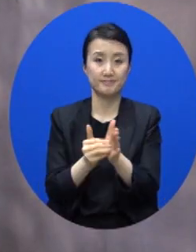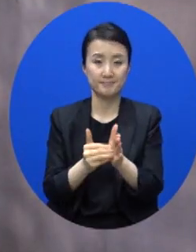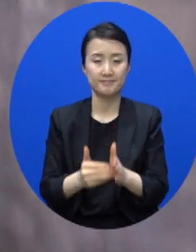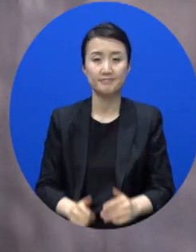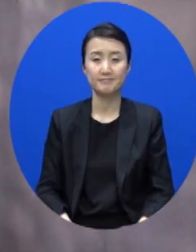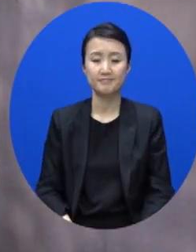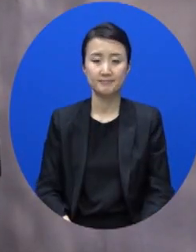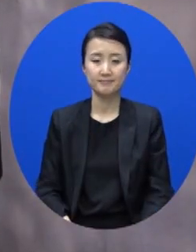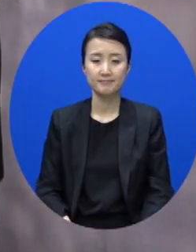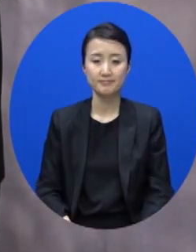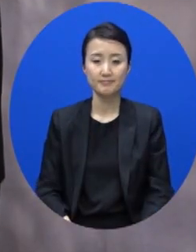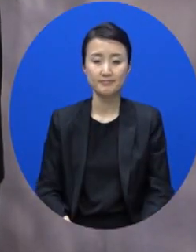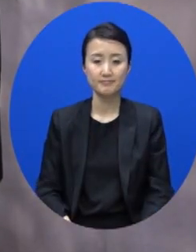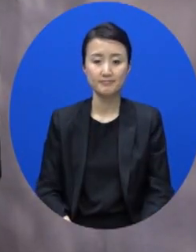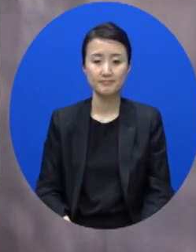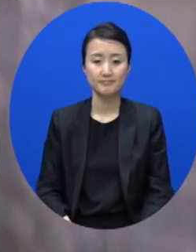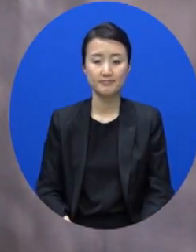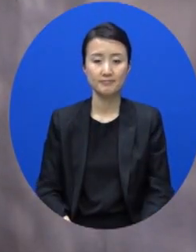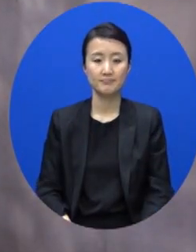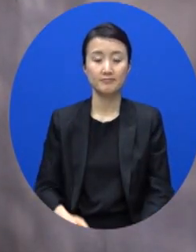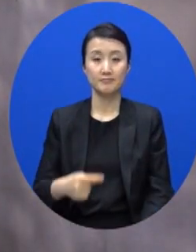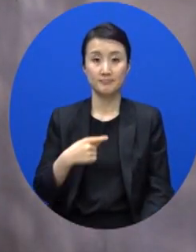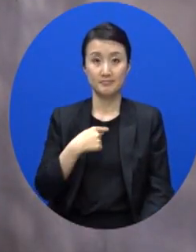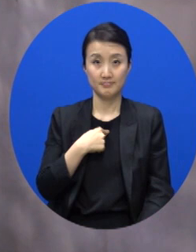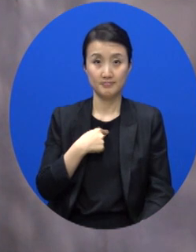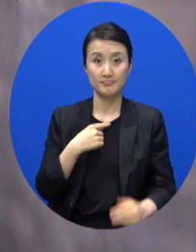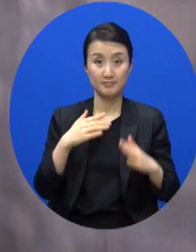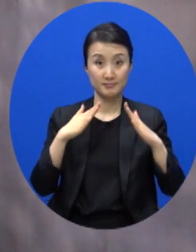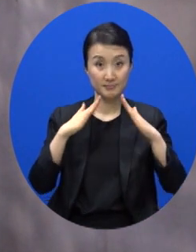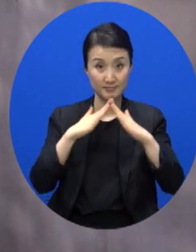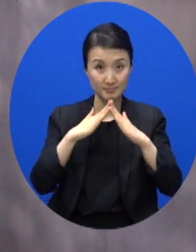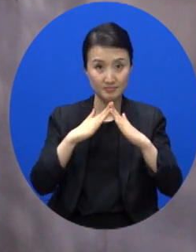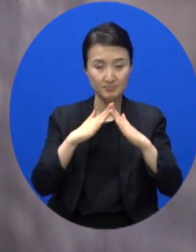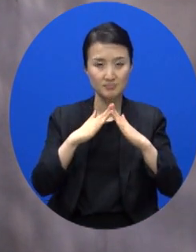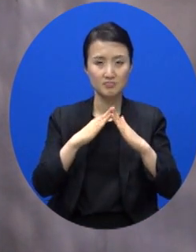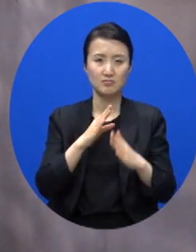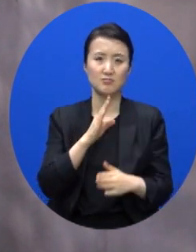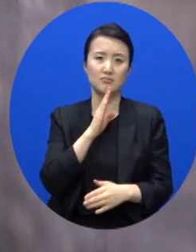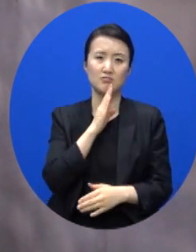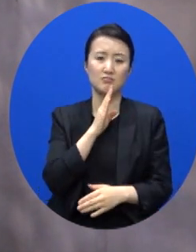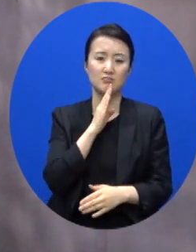당시 저희 집안에서는 상당히 저에게